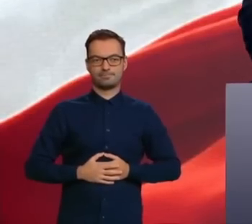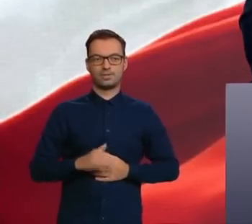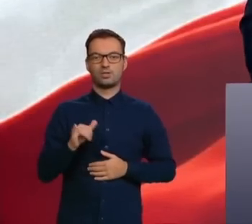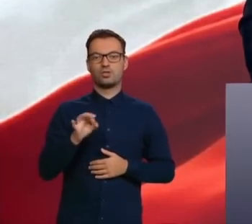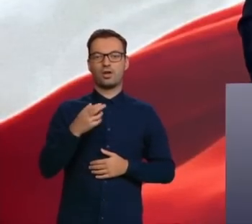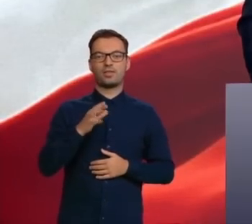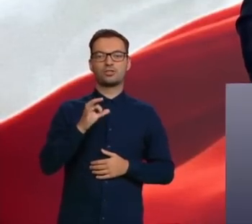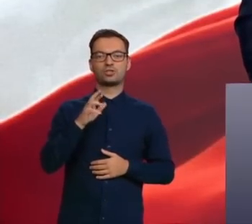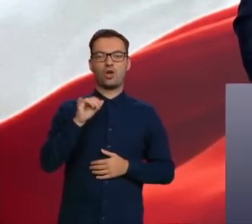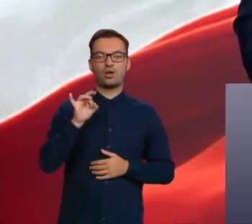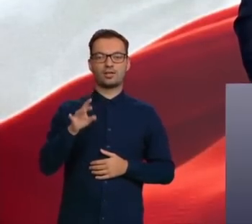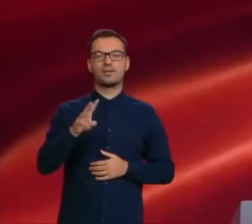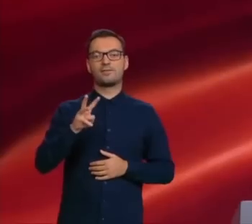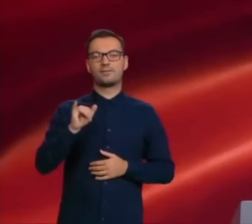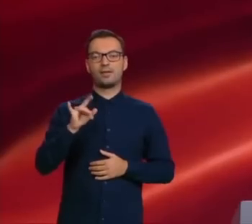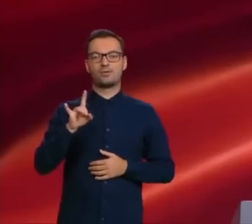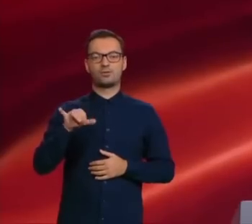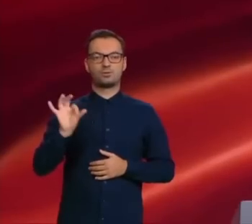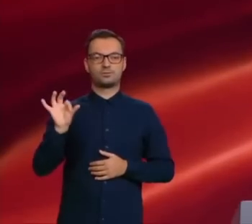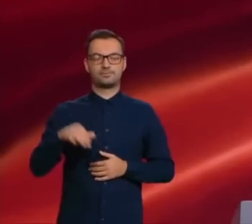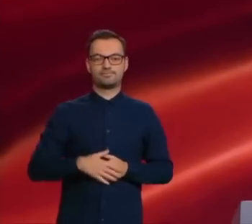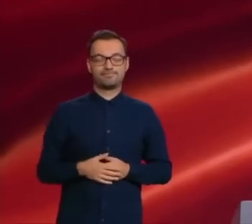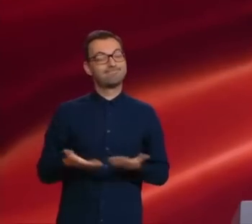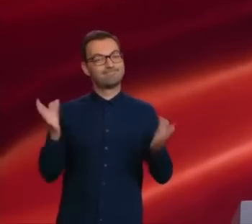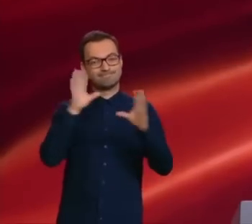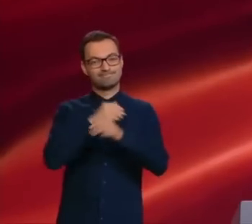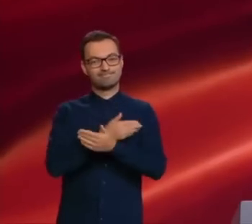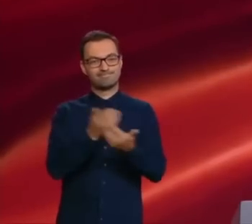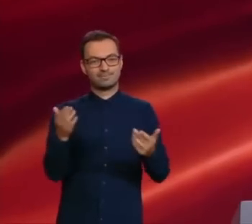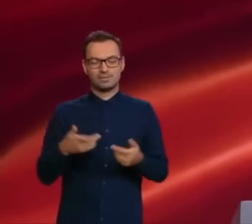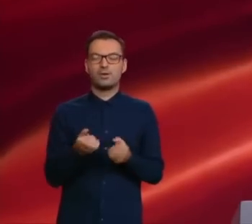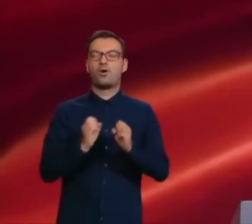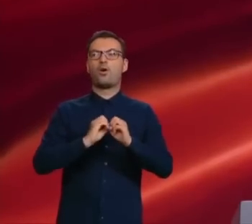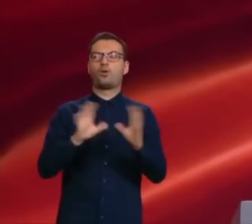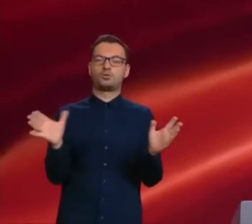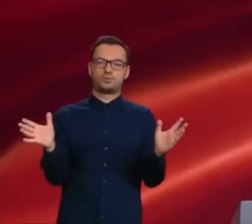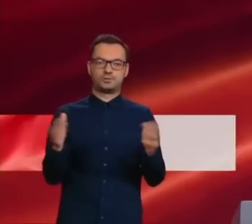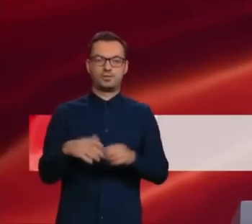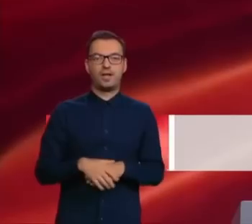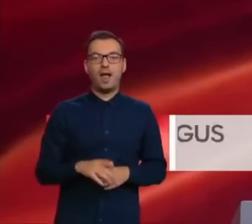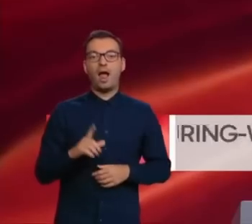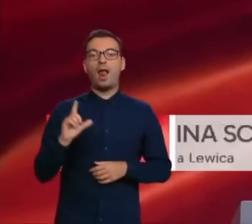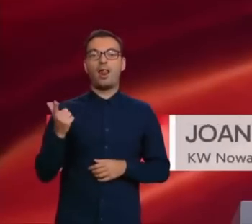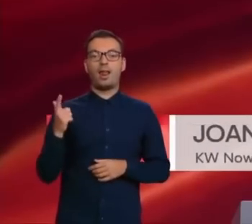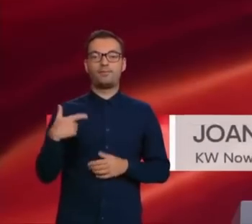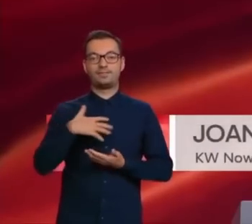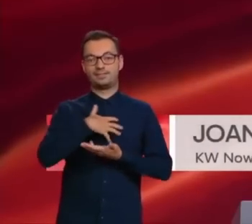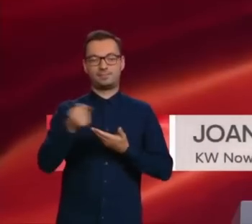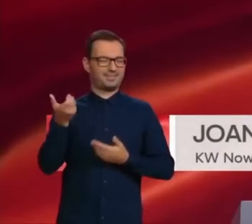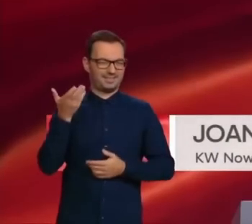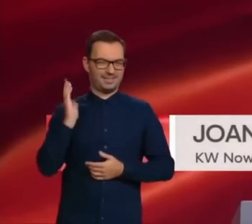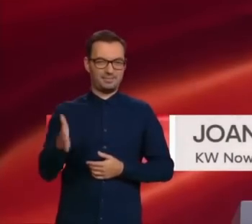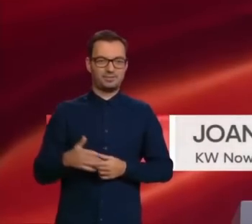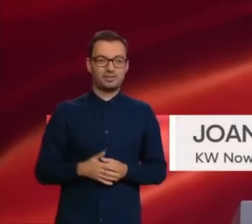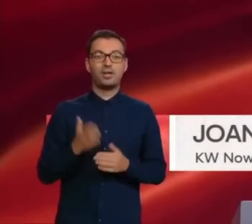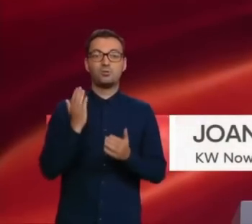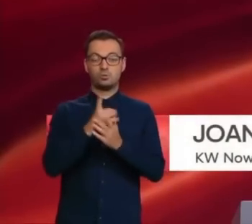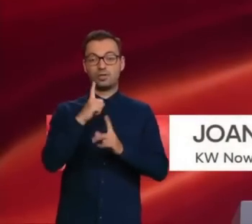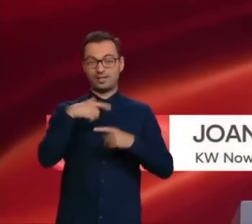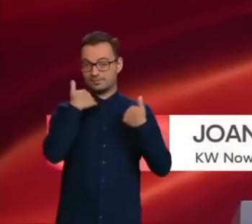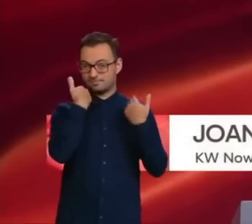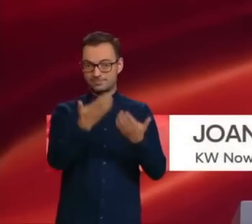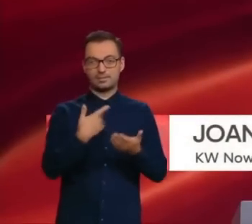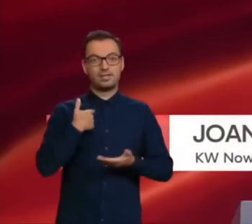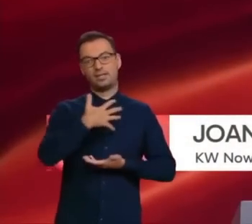Joanna Scheuring-Wielgus, bardzo proszę. Szanowni państwo, przecież to oczywiste, że Lewica niczego nie zabierze. To, co zostało dane,